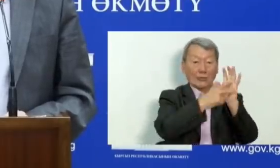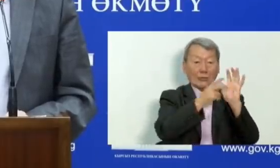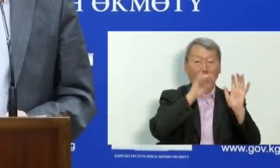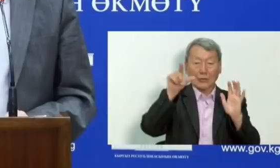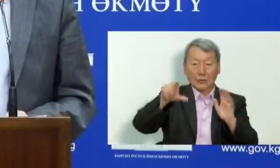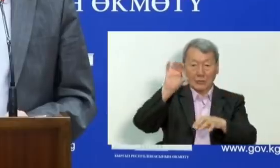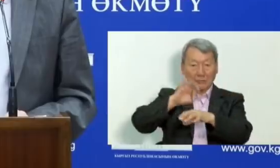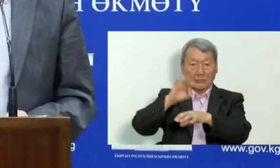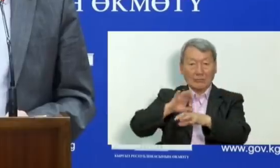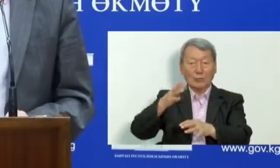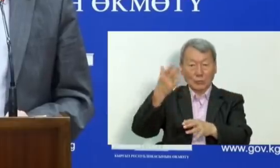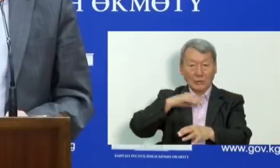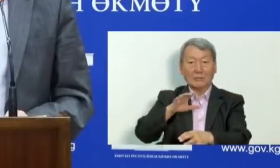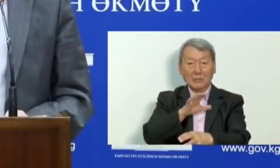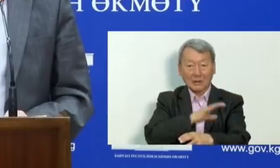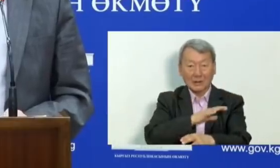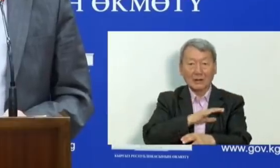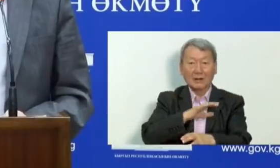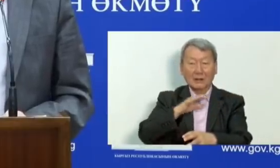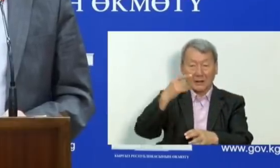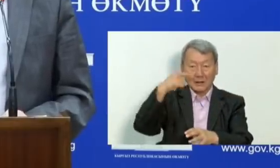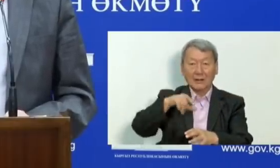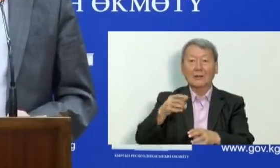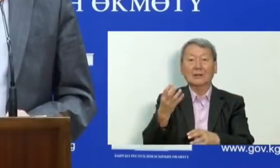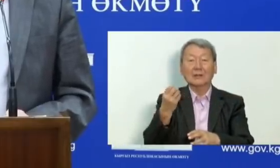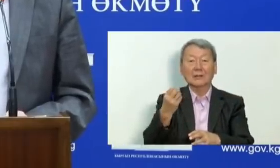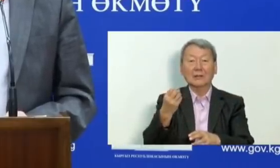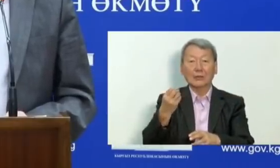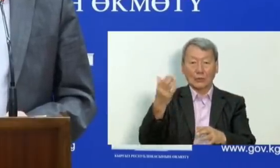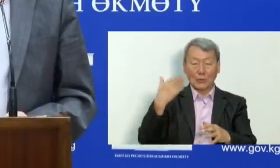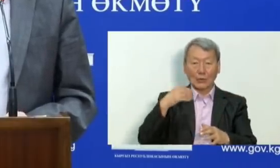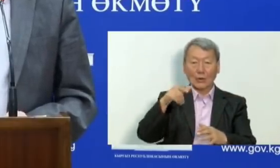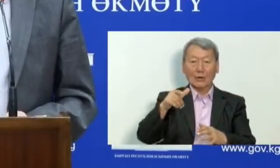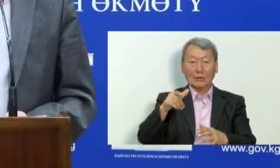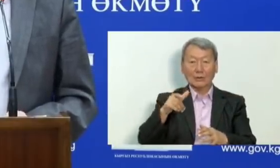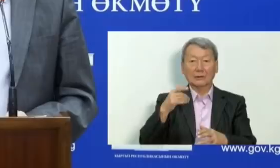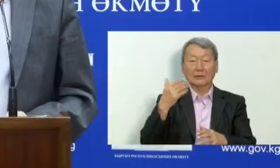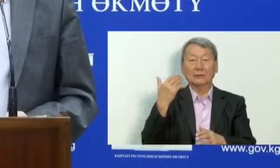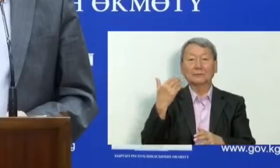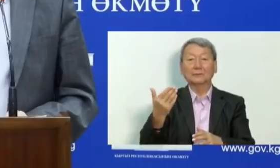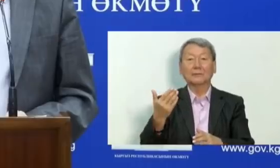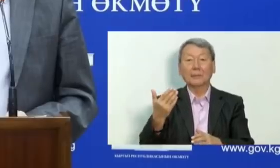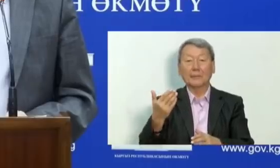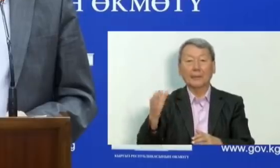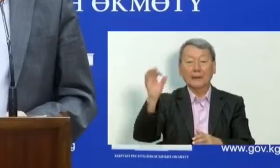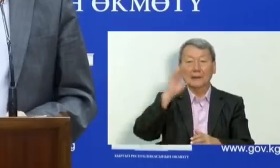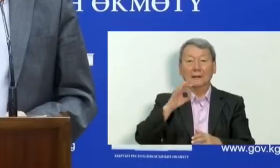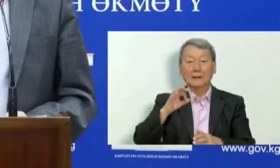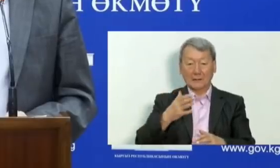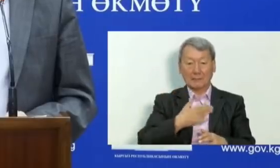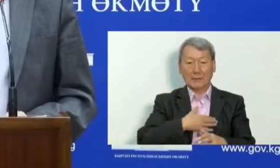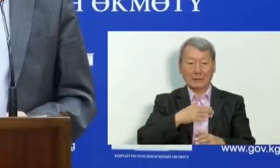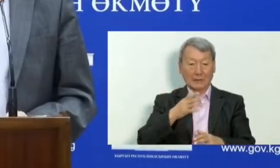дене табы көтөрүлүп, деми кыстыгып, анан ошо шалдырап, ошол